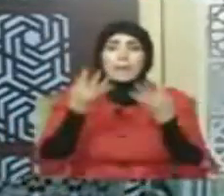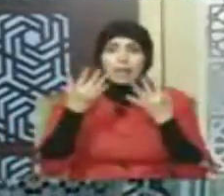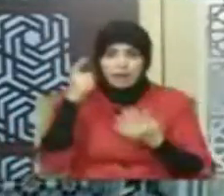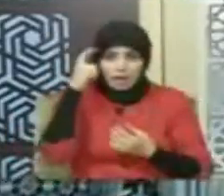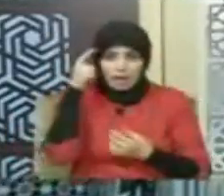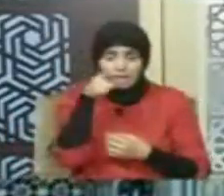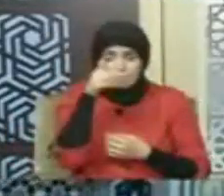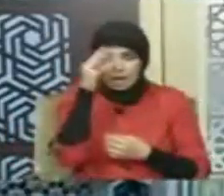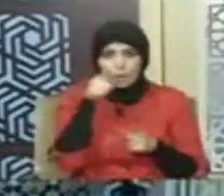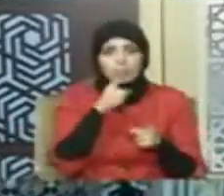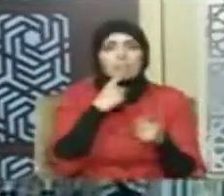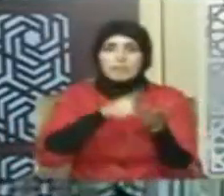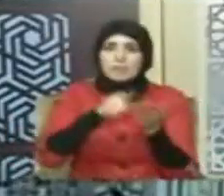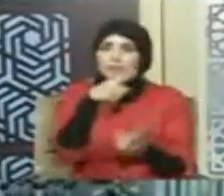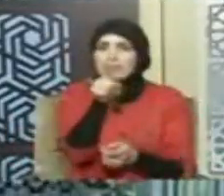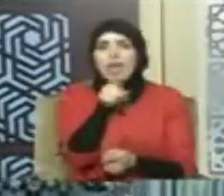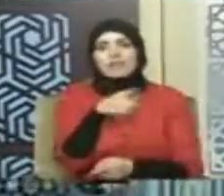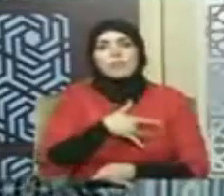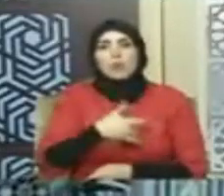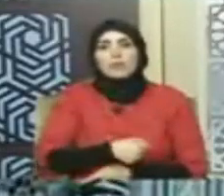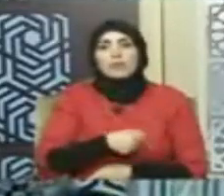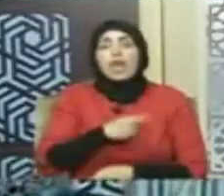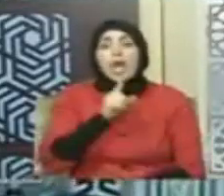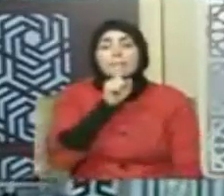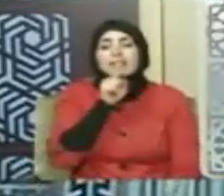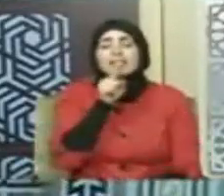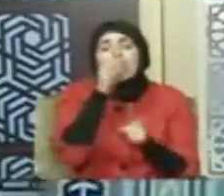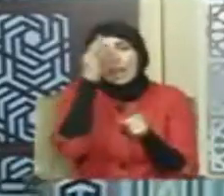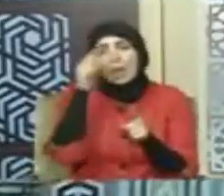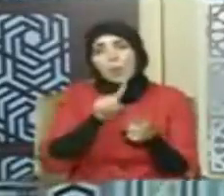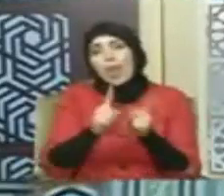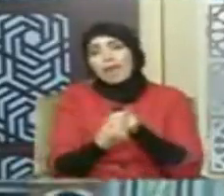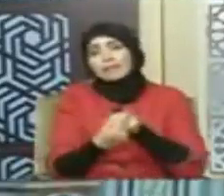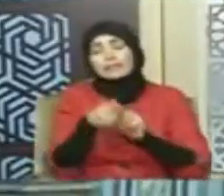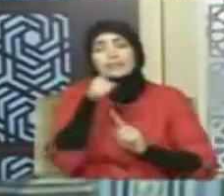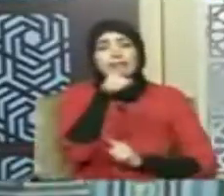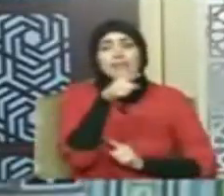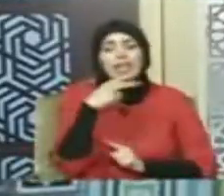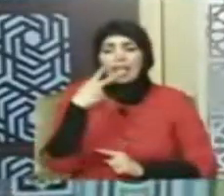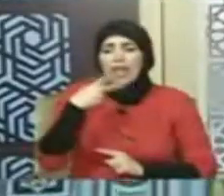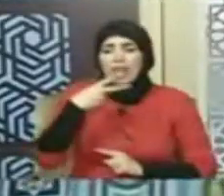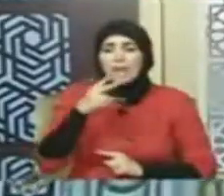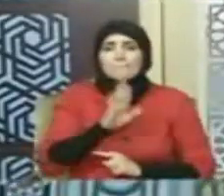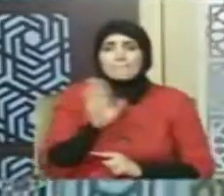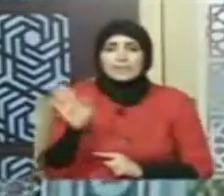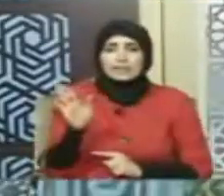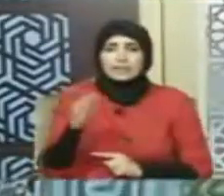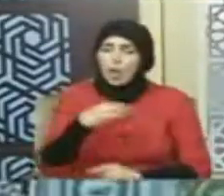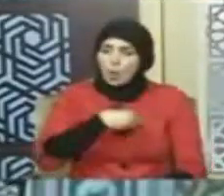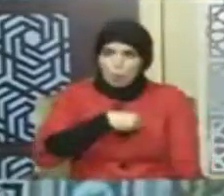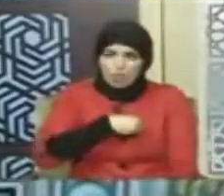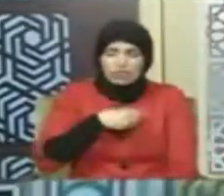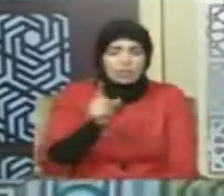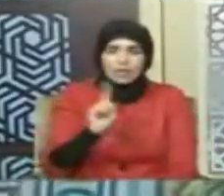إذا كنت تردد ذلك كلاما ولا تحوله إلى واقع ملموس في حياتك وسلوكك